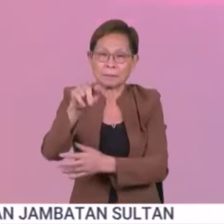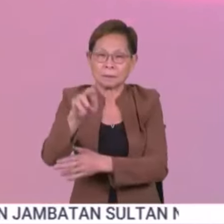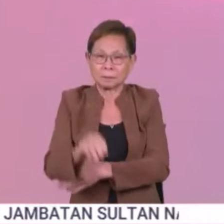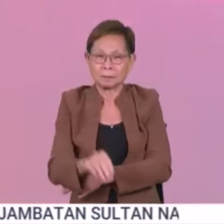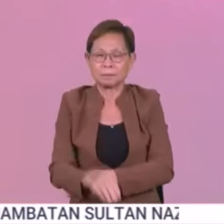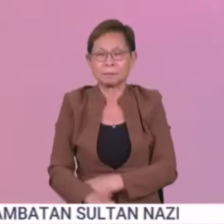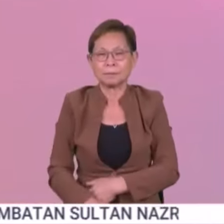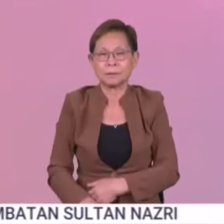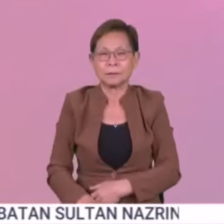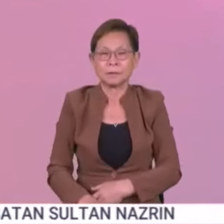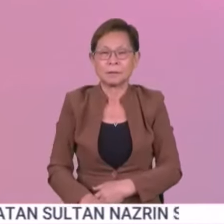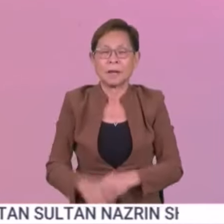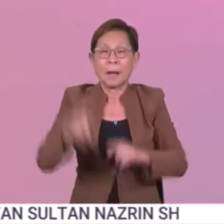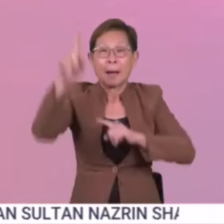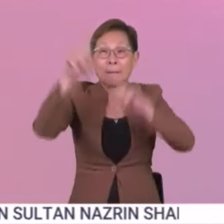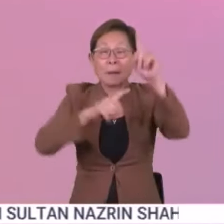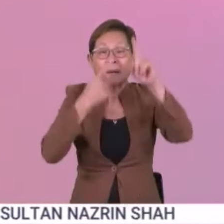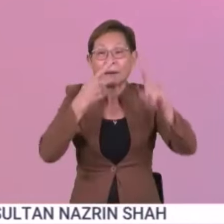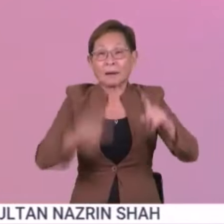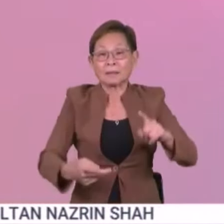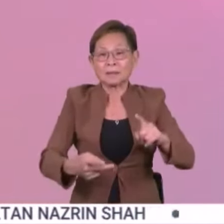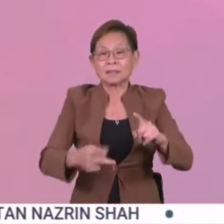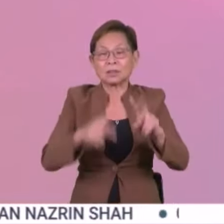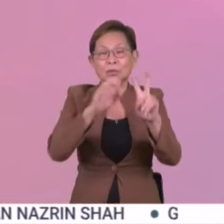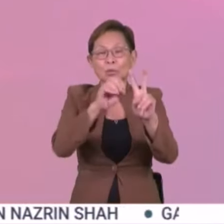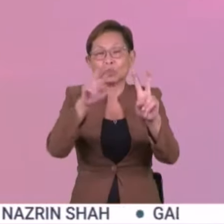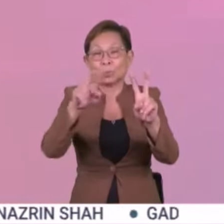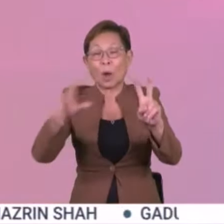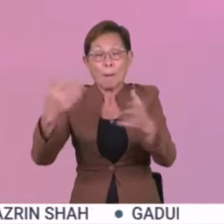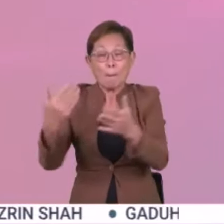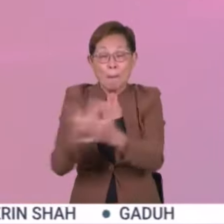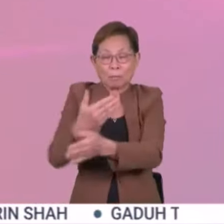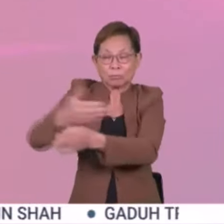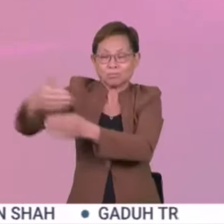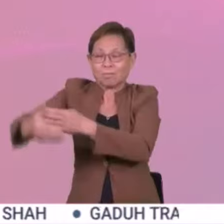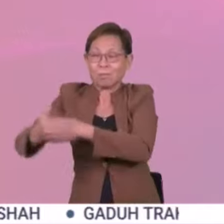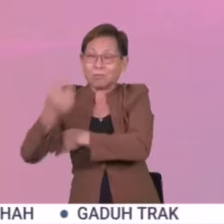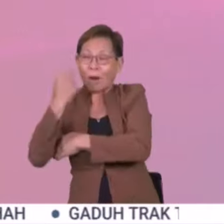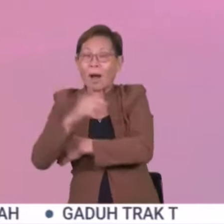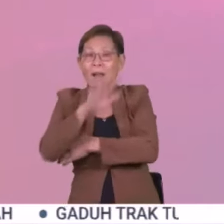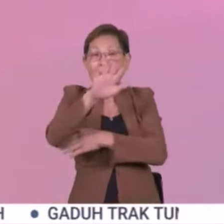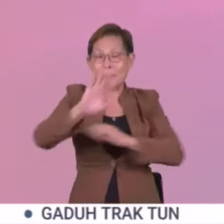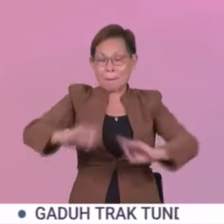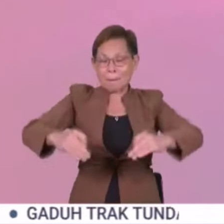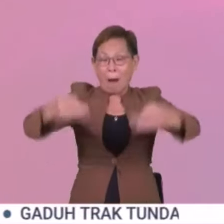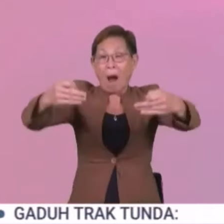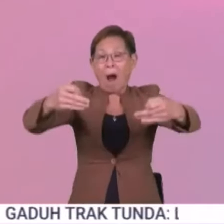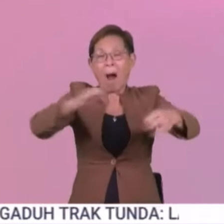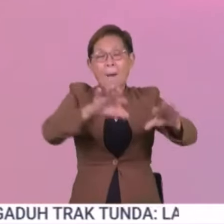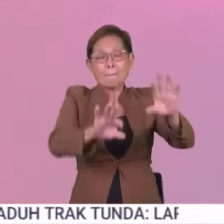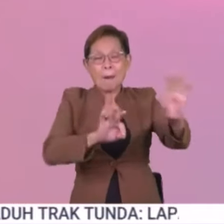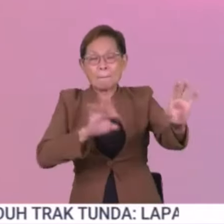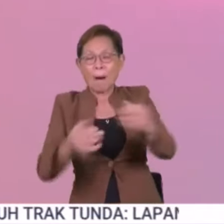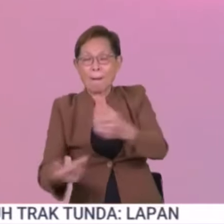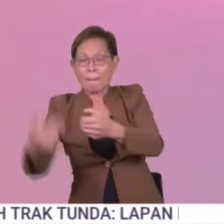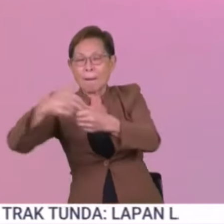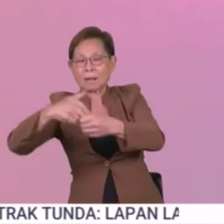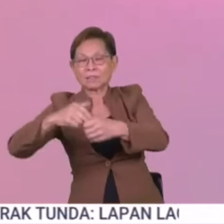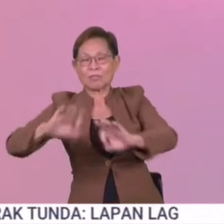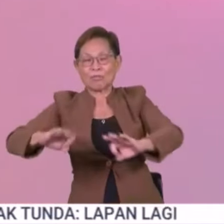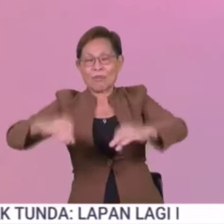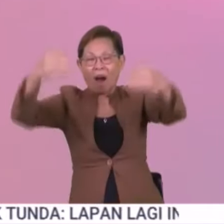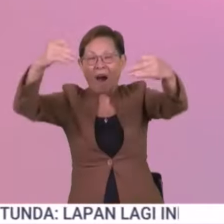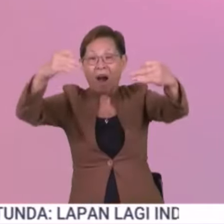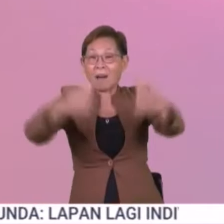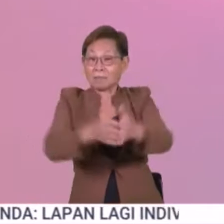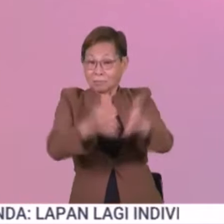pra kemuncak bintang klasik 2023 baru sahaja melaburkan tirai sebentar tadi dan lima finalis berjaya dipilih untuk Mara ke kemuncak